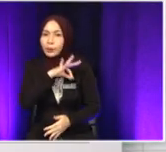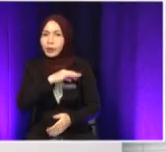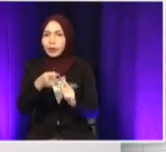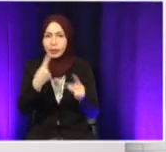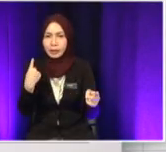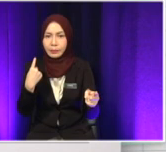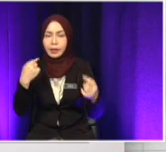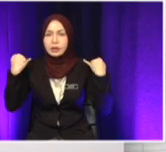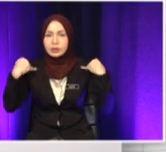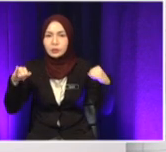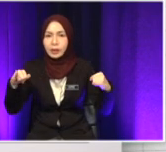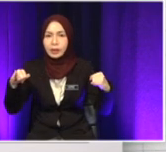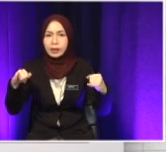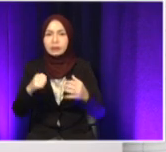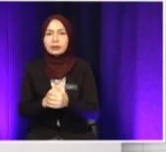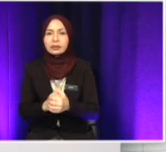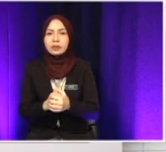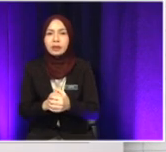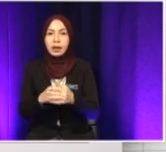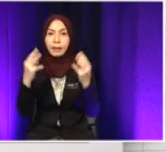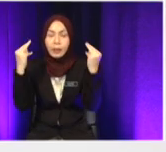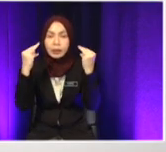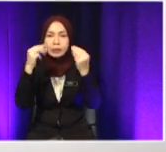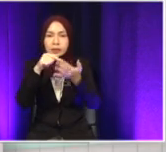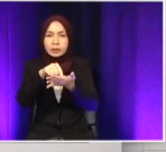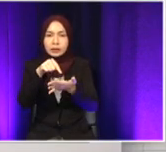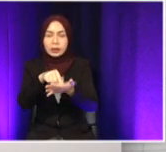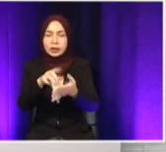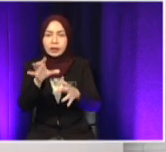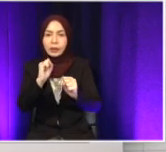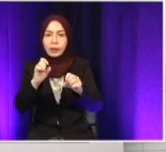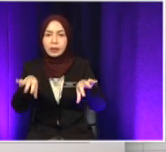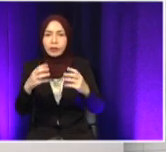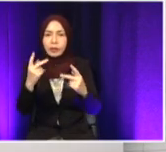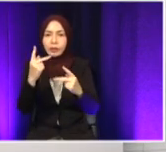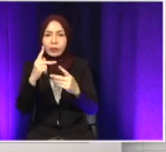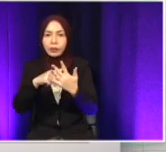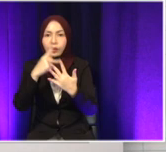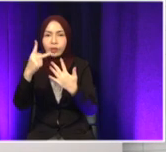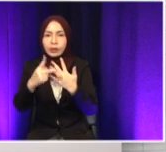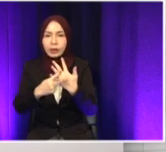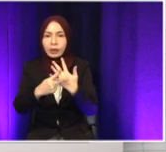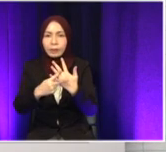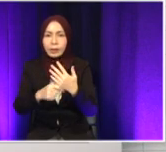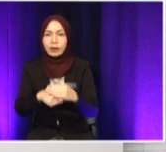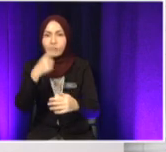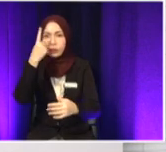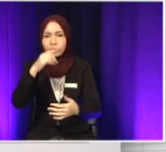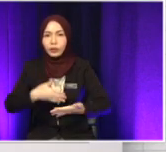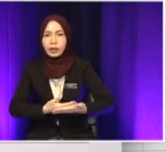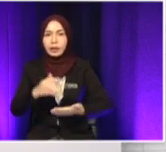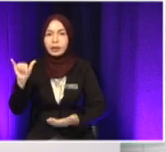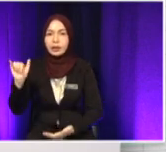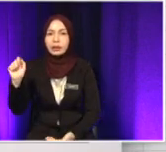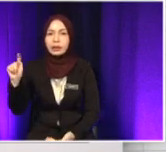akan saya gunakan untuk membantu unit kebajikan membuat program bagi anak yatim dan asnaf dan anak asnaf di sekolah